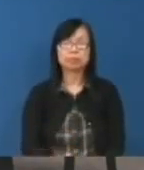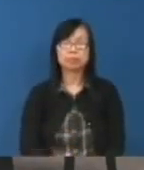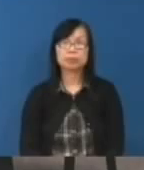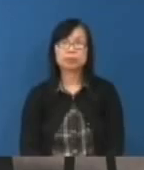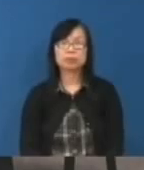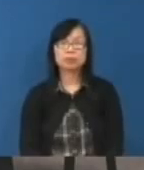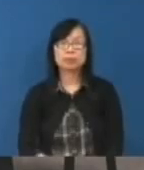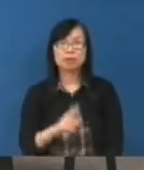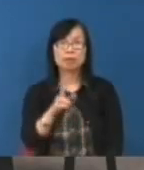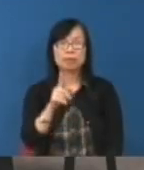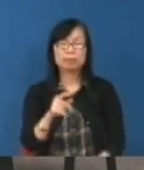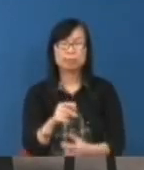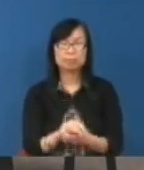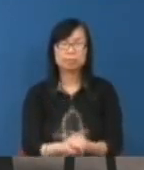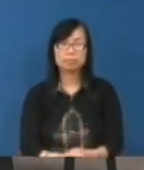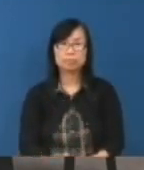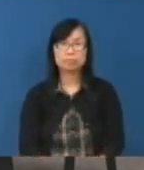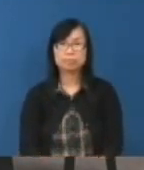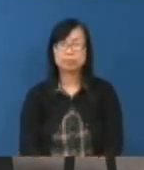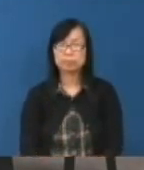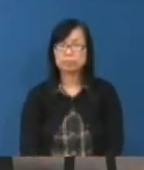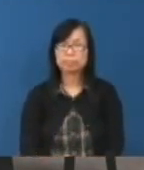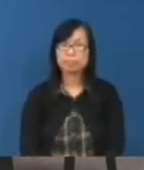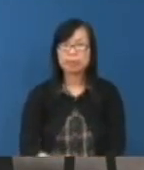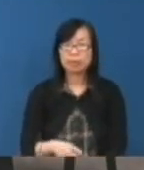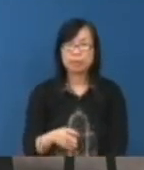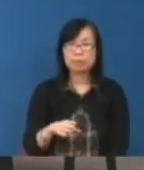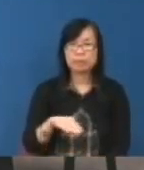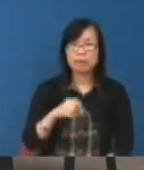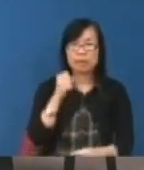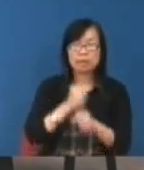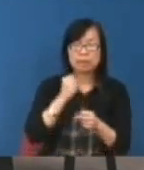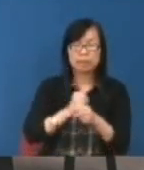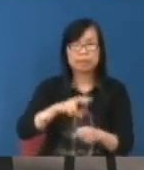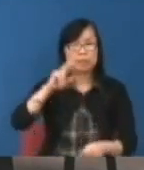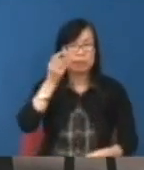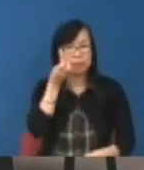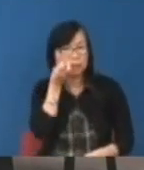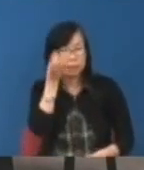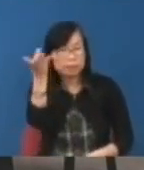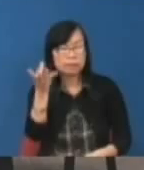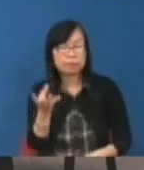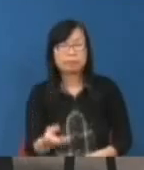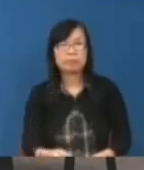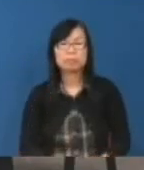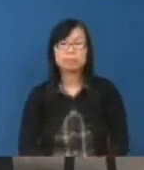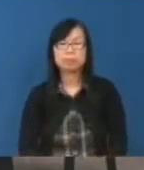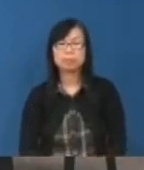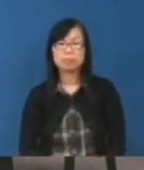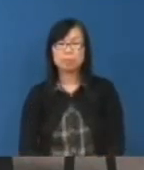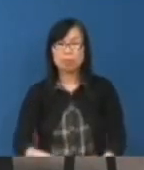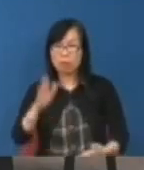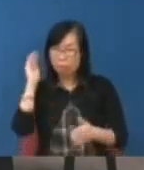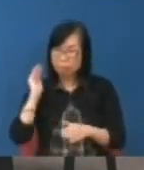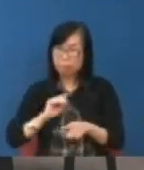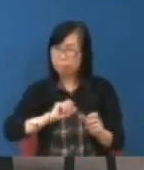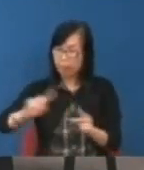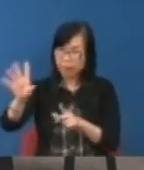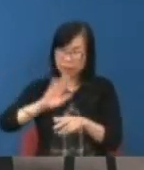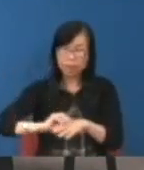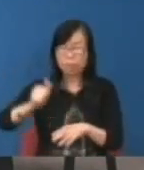單止係直觀嘅問題，就係、 是、制度嘅歧視 啊，制度性嘅歧視啊，即係話非我族類，其心必異，我繁榮過你，就算我喺